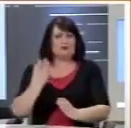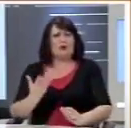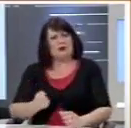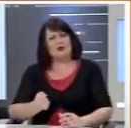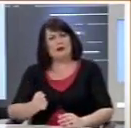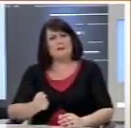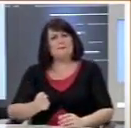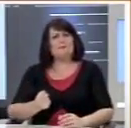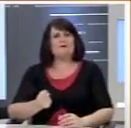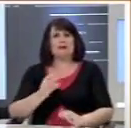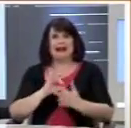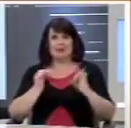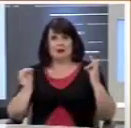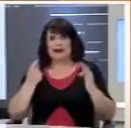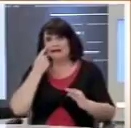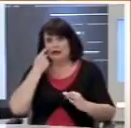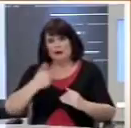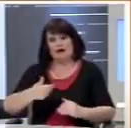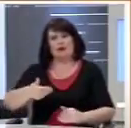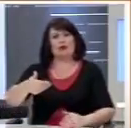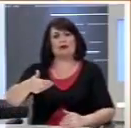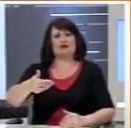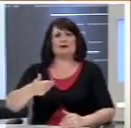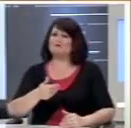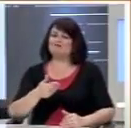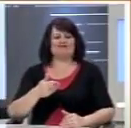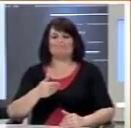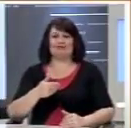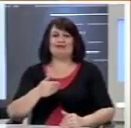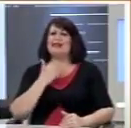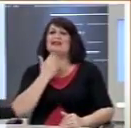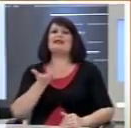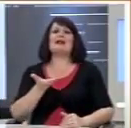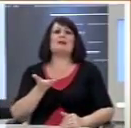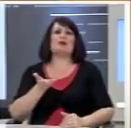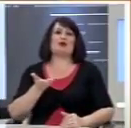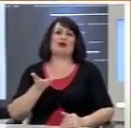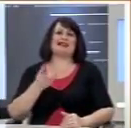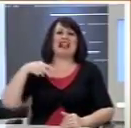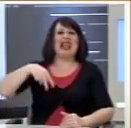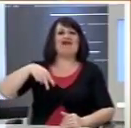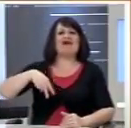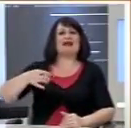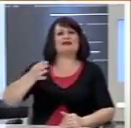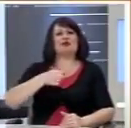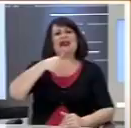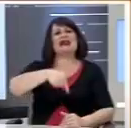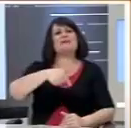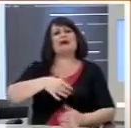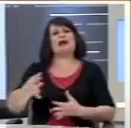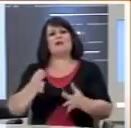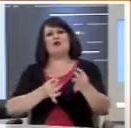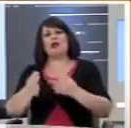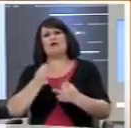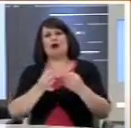για να το αναλύσεις και να πας μπροστά, δεν μπορεί να το κάνεις με αυτό που ακούω από τον κύριο Λεβέντη και από την κυρία Γεννηματά για